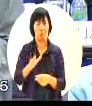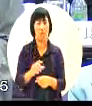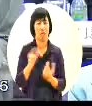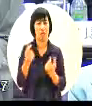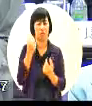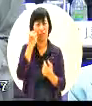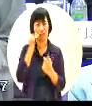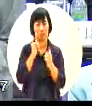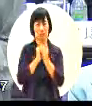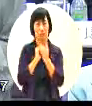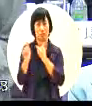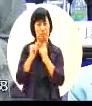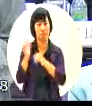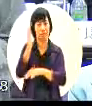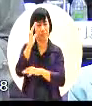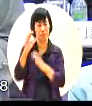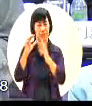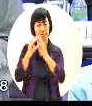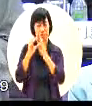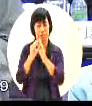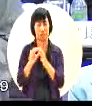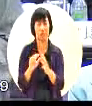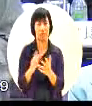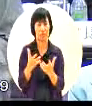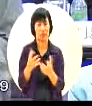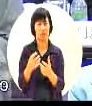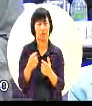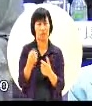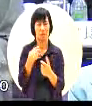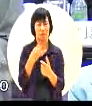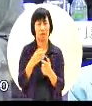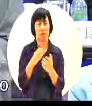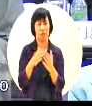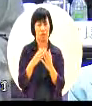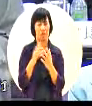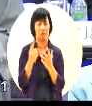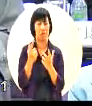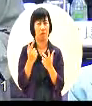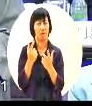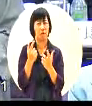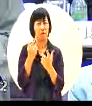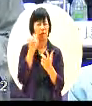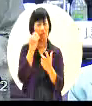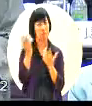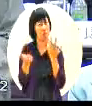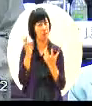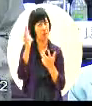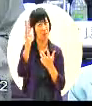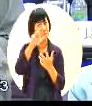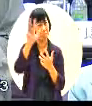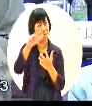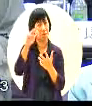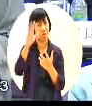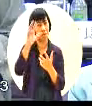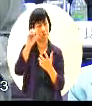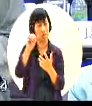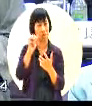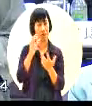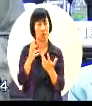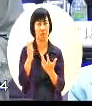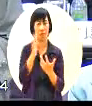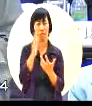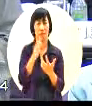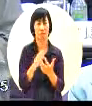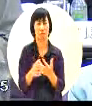局今年甲我讨迄个古翁迁徙，哦，要差不多要8000多得要甲得，有